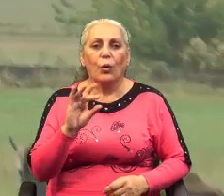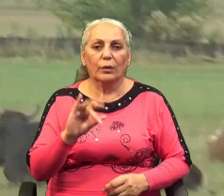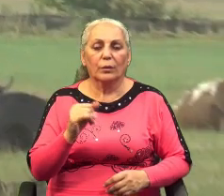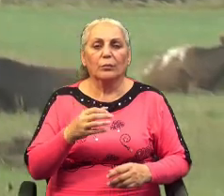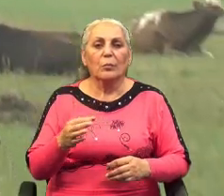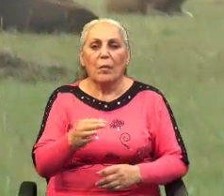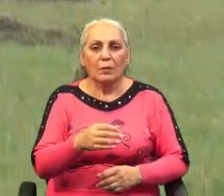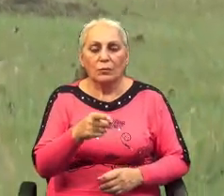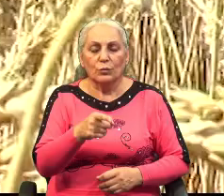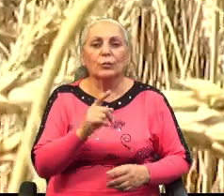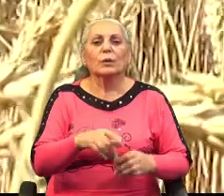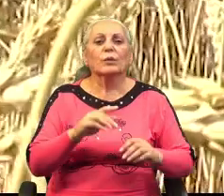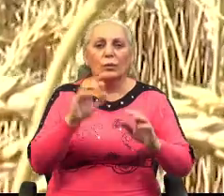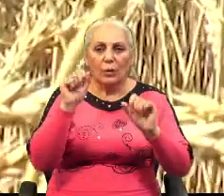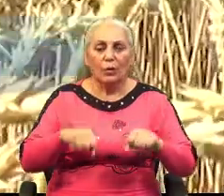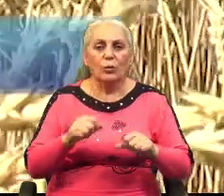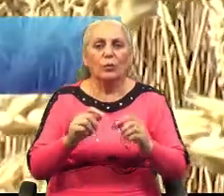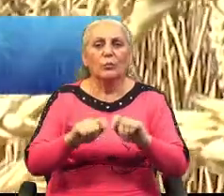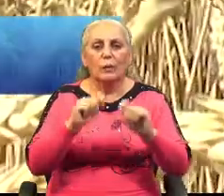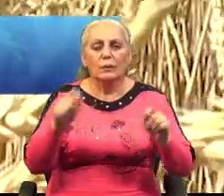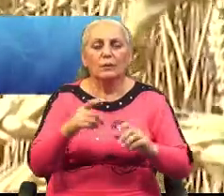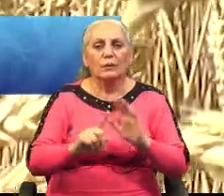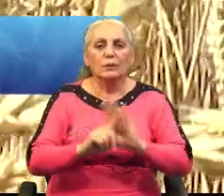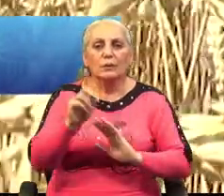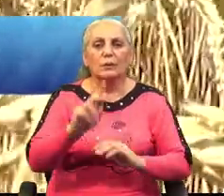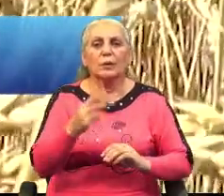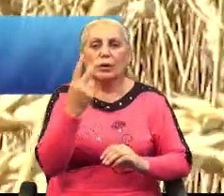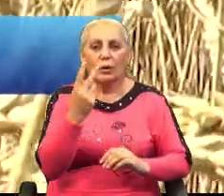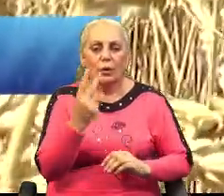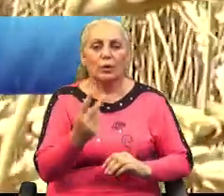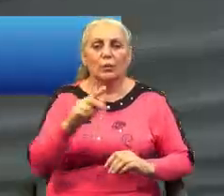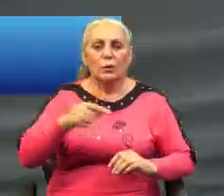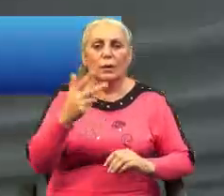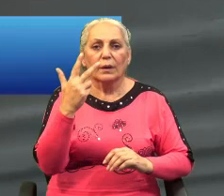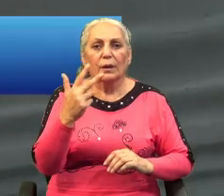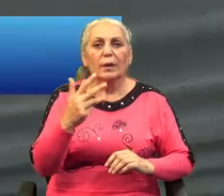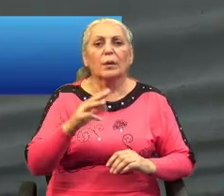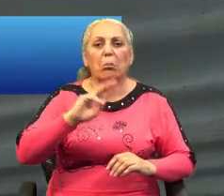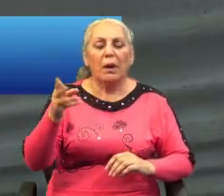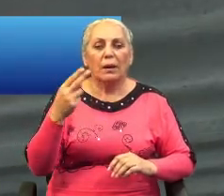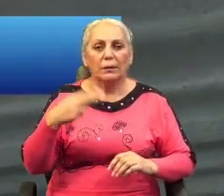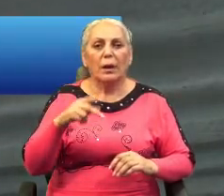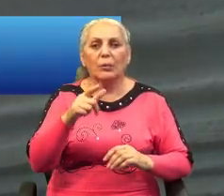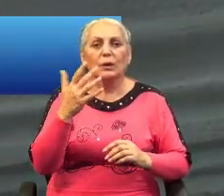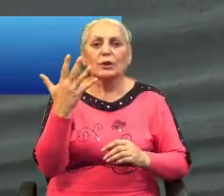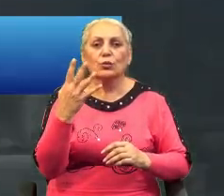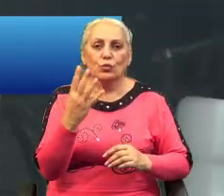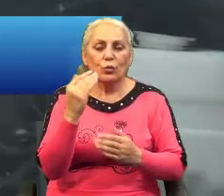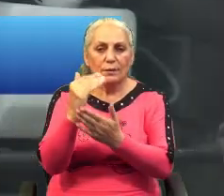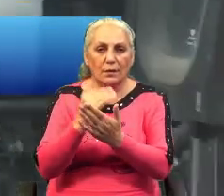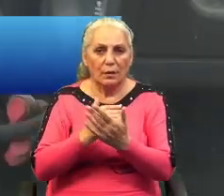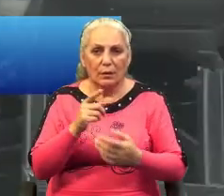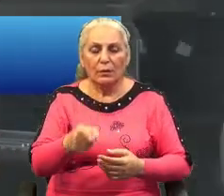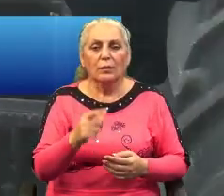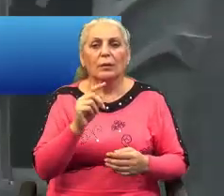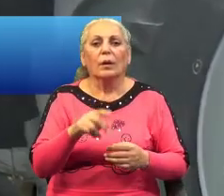սուբվենցիոն միջոցներով կիրականացվեն շուրջ 2.3 միլիարդ դրամ ընդհանուր աջակցությամբ 54 ծրագիր։ Ծրագրերի թվում նաև